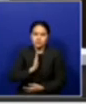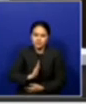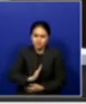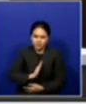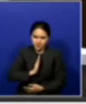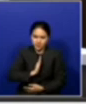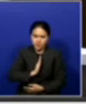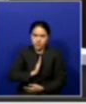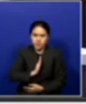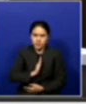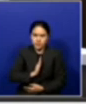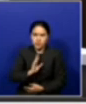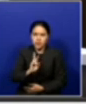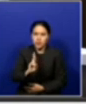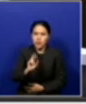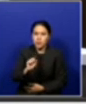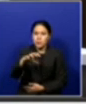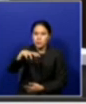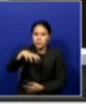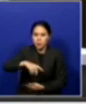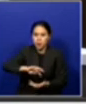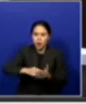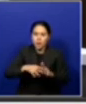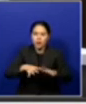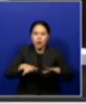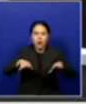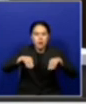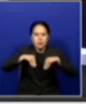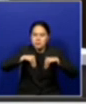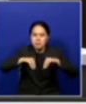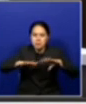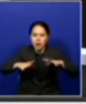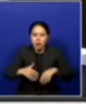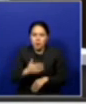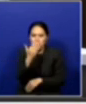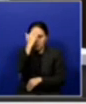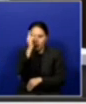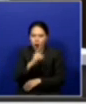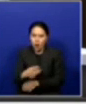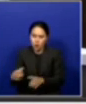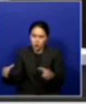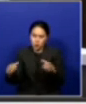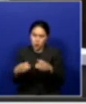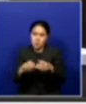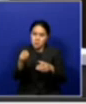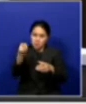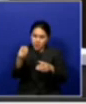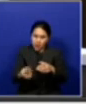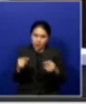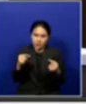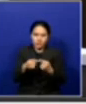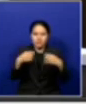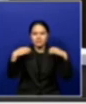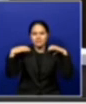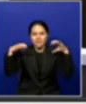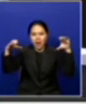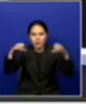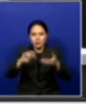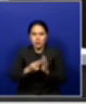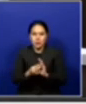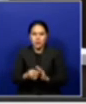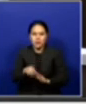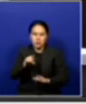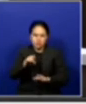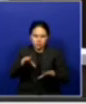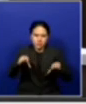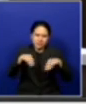การแต่ระบบเสียงข้างมากที่ท่านถือว่าเป็นรัฐบาลเนี่ยท่านก็มีความจำเป็นและจำใจต้องรับหลักการ